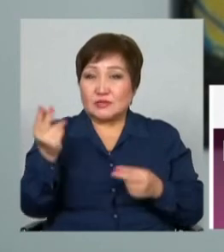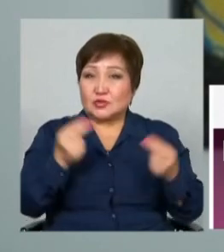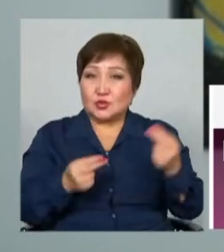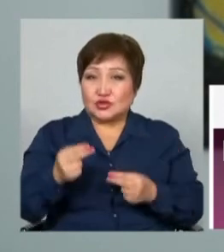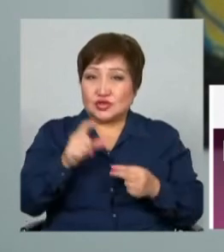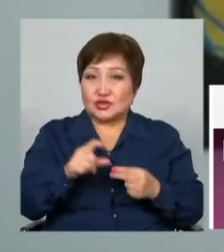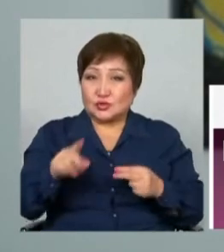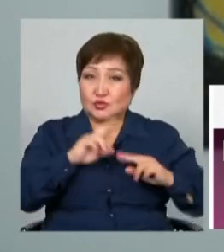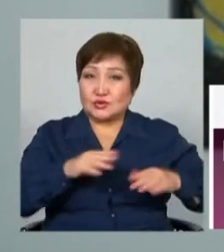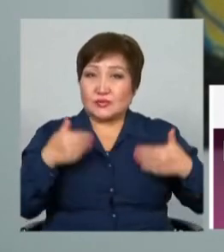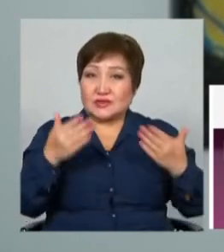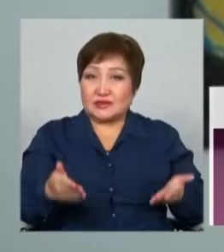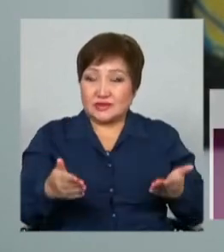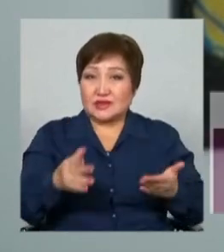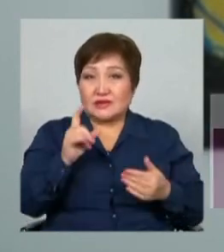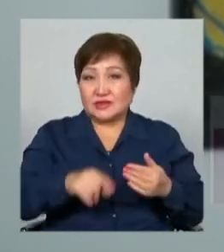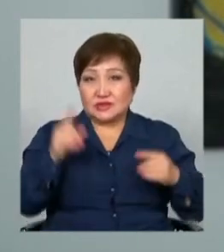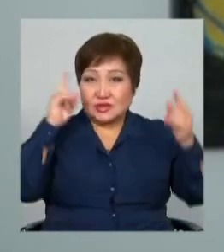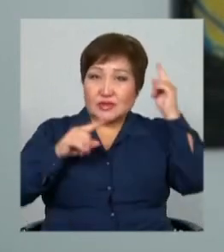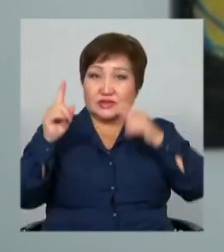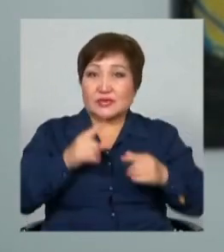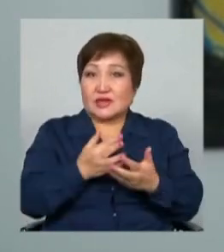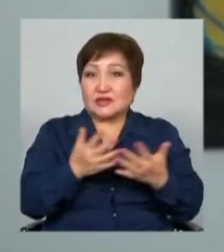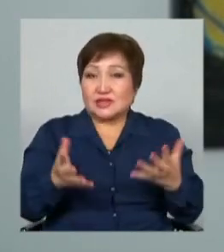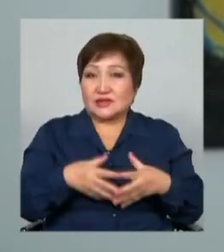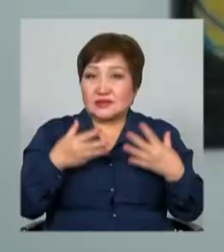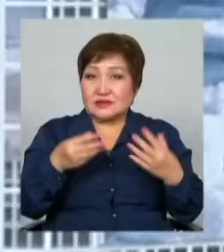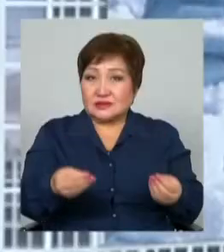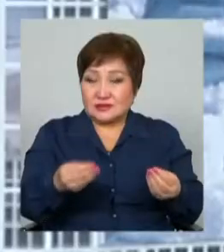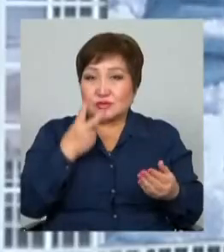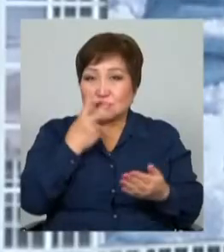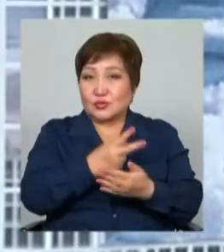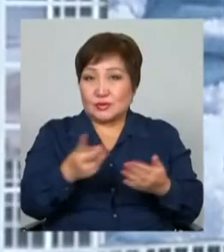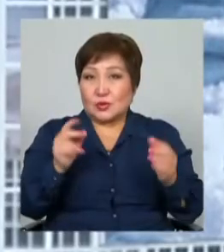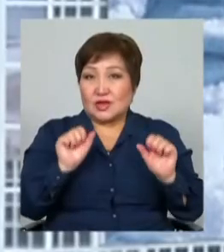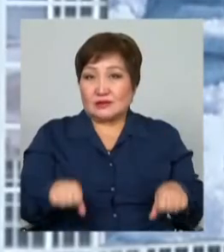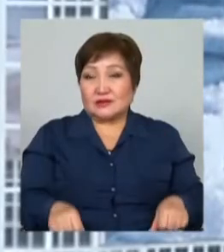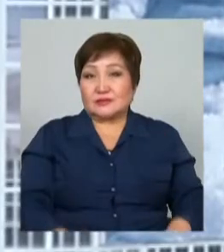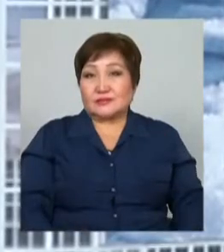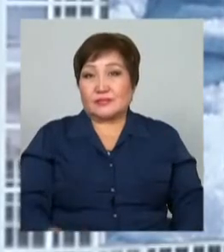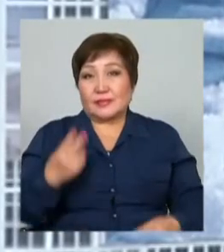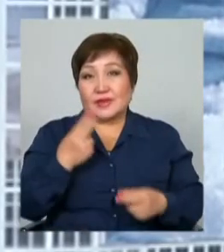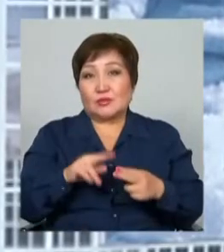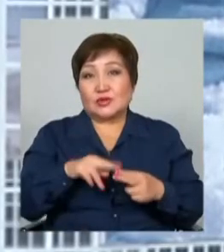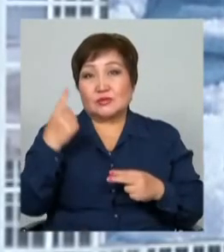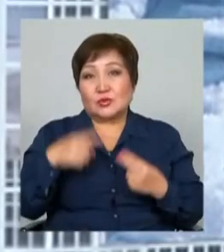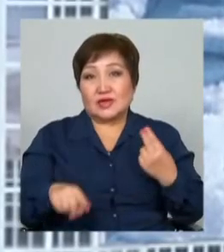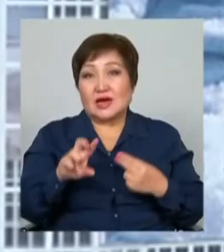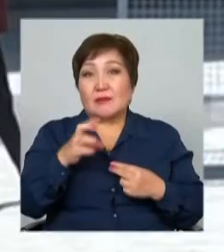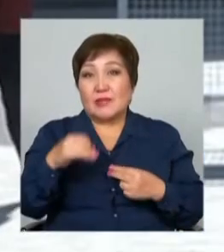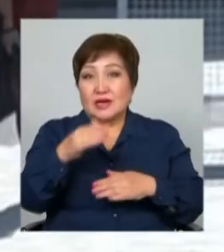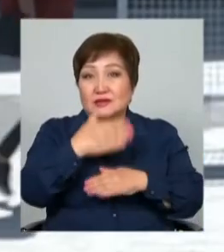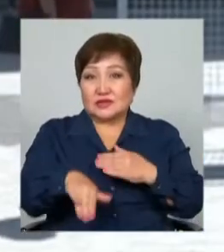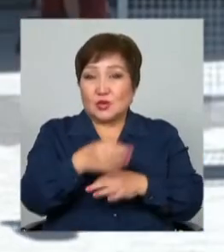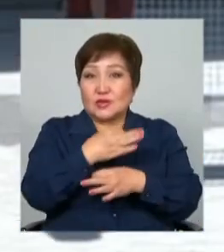Экспозициядан заттардың авторлардың шығармашылығына қаншалықты әсер еткенін көруге болады. Бұдан бөлек, Абай алаңында